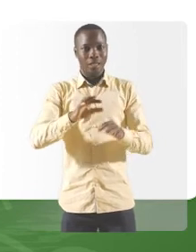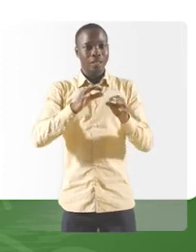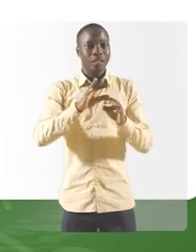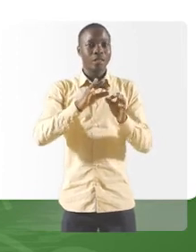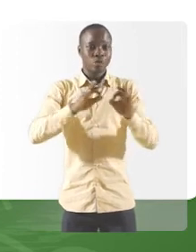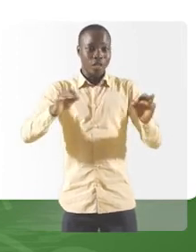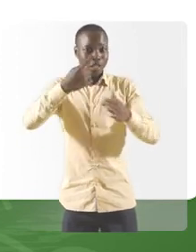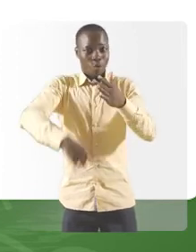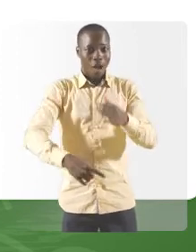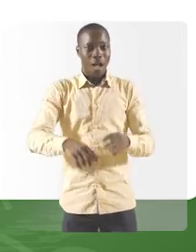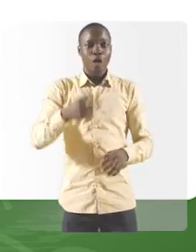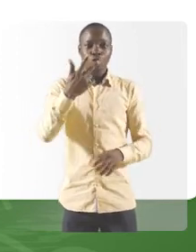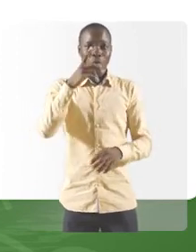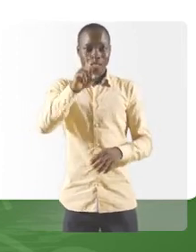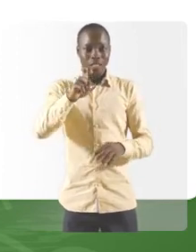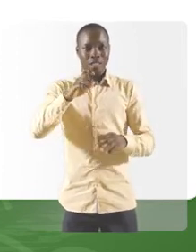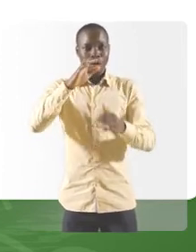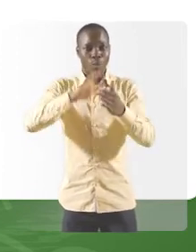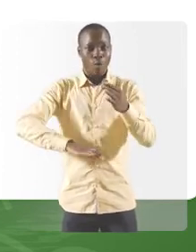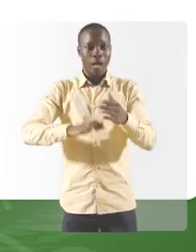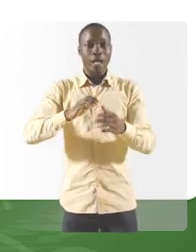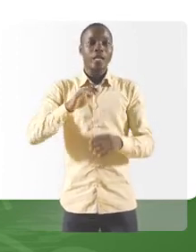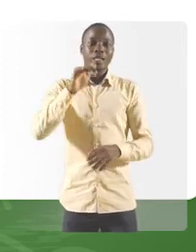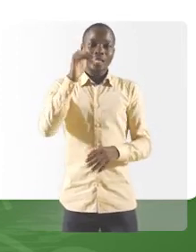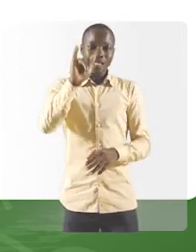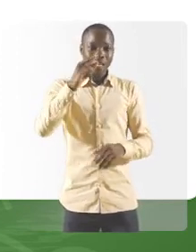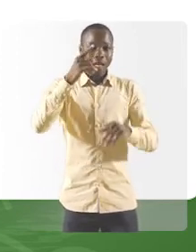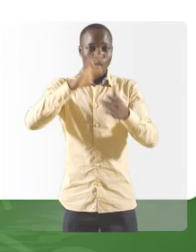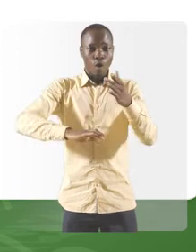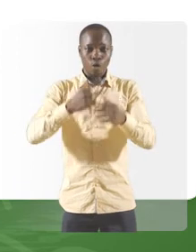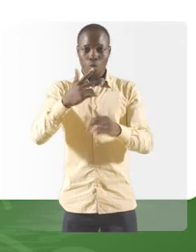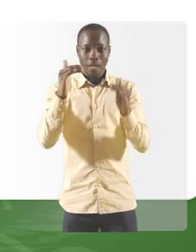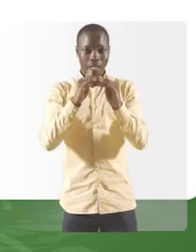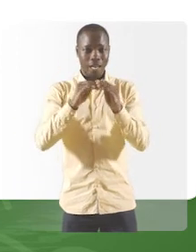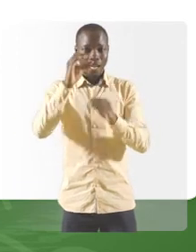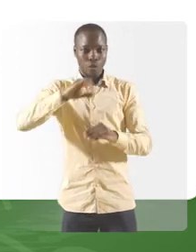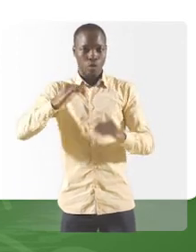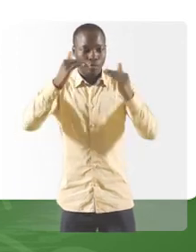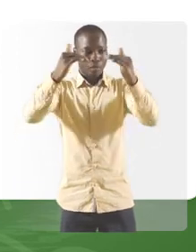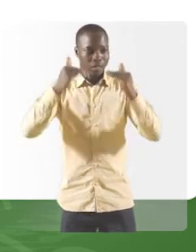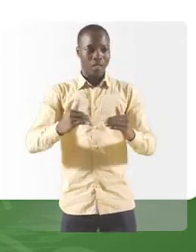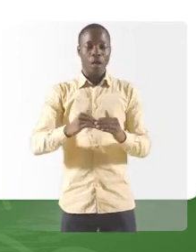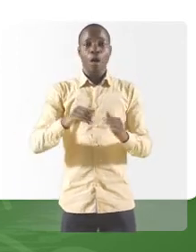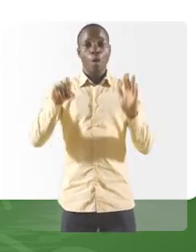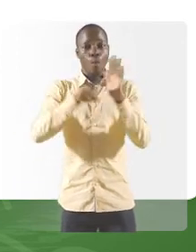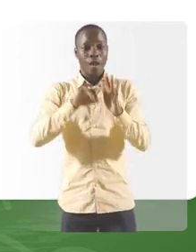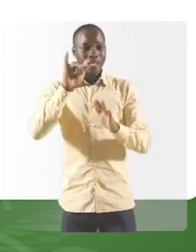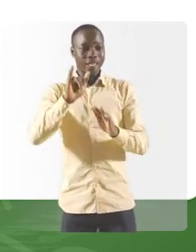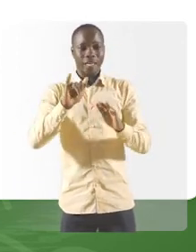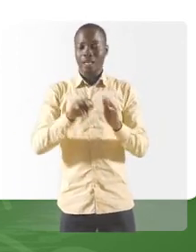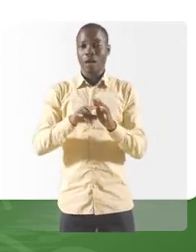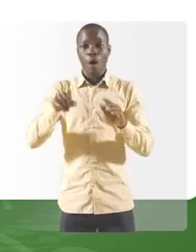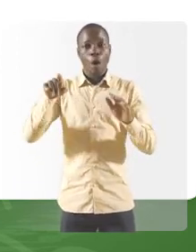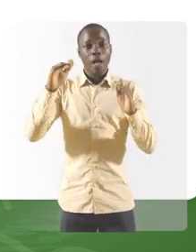Y moins 3 égale à 0. On écrit moins Y égale moins 3X